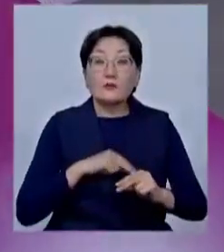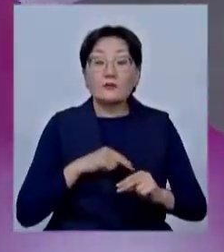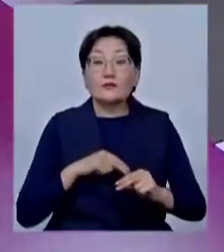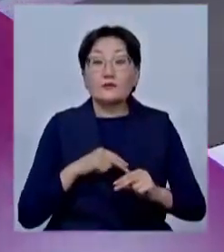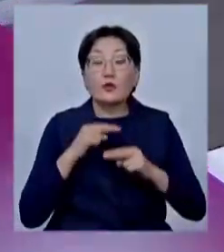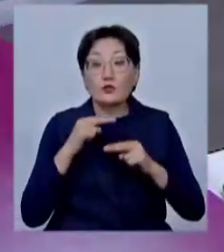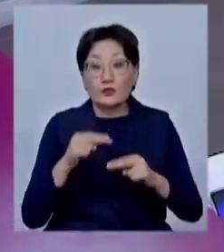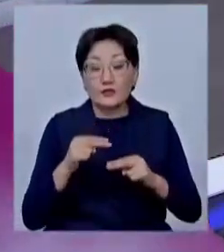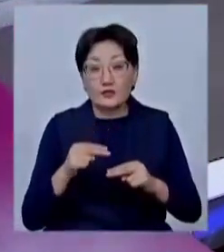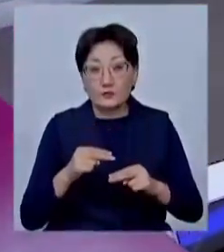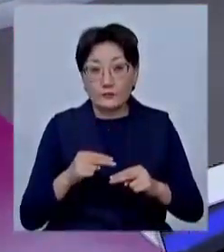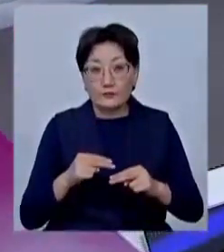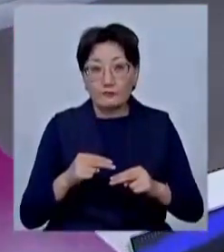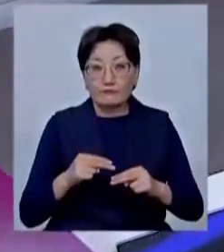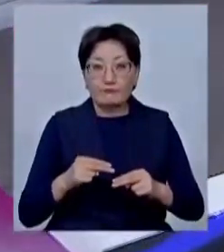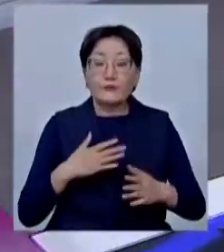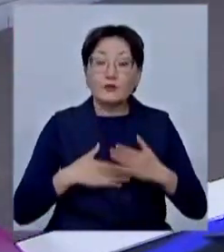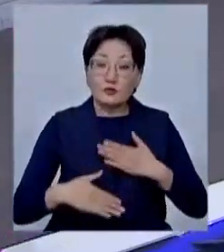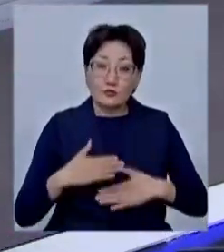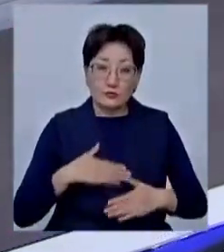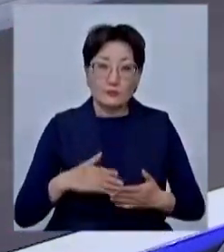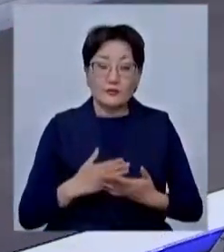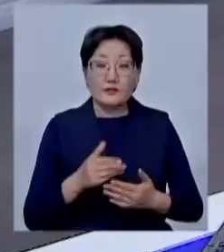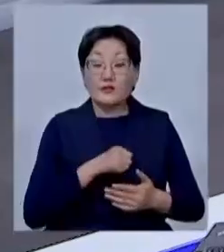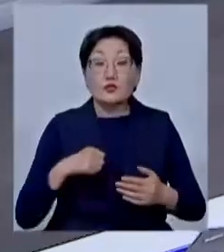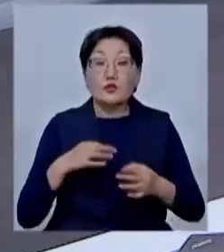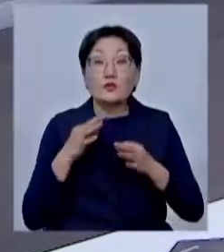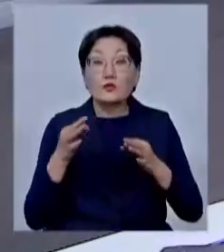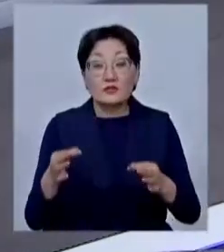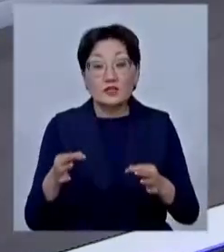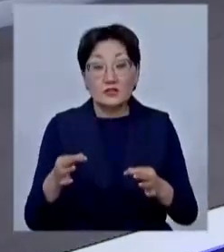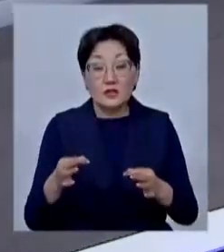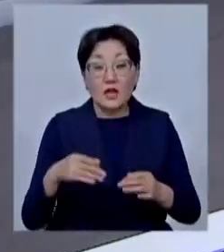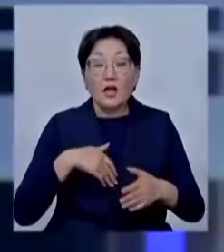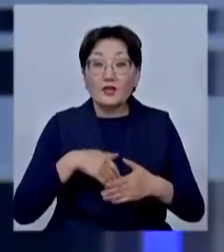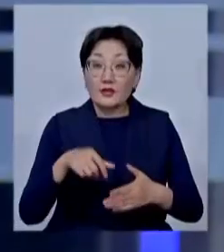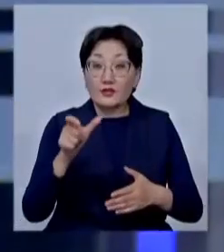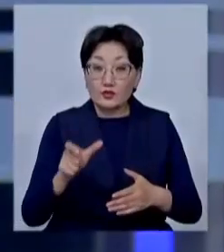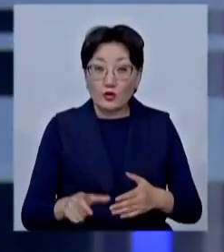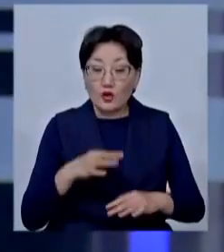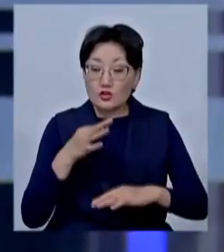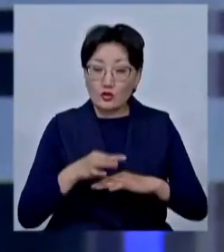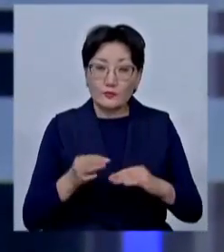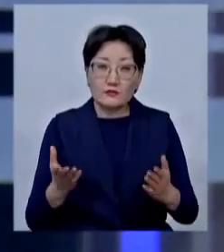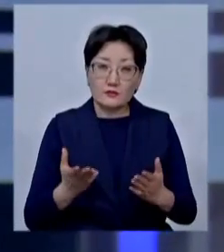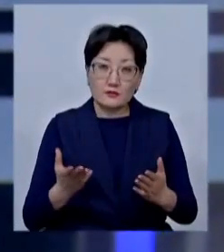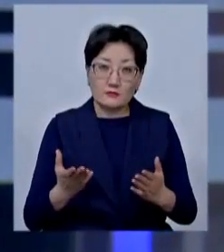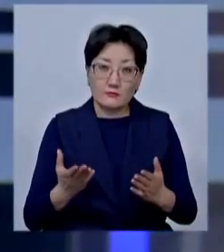енді көңілді марқайтатыны белгілі ғой. Енді өзіңіз айтыңыз, ерікті болуының жауапкершілігі